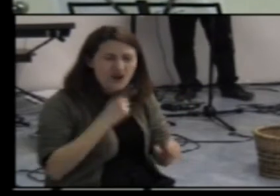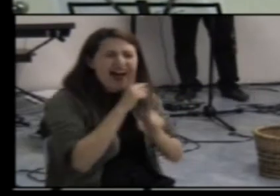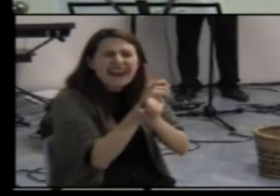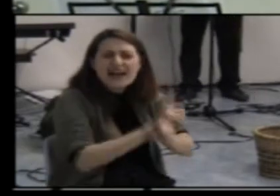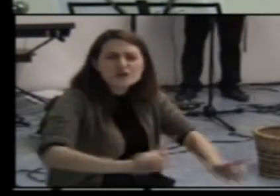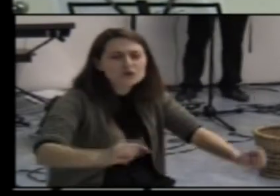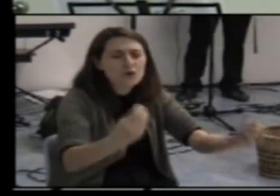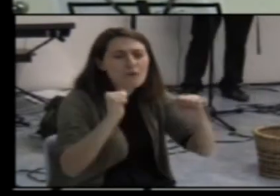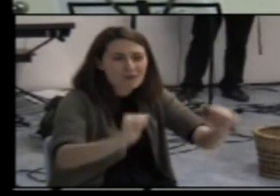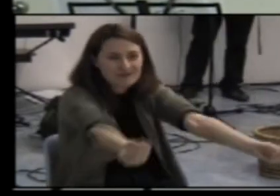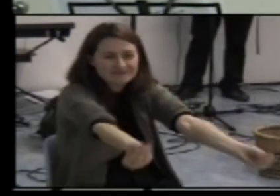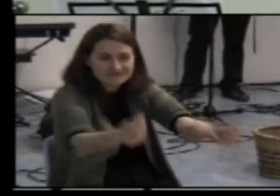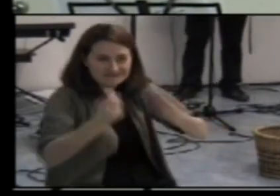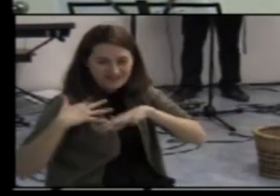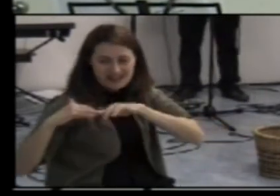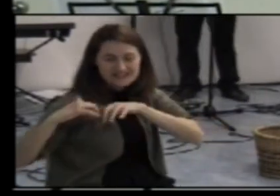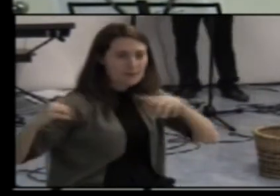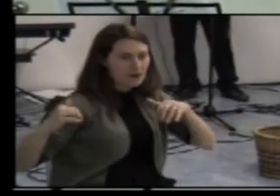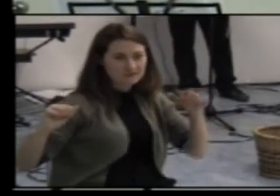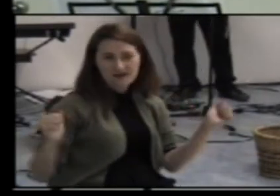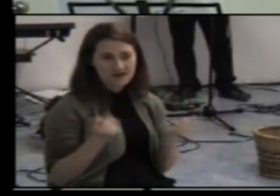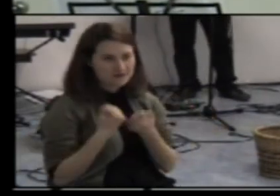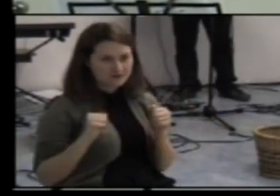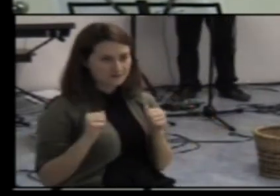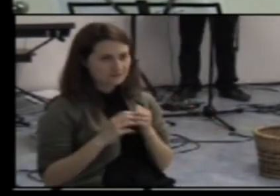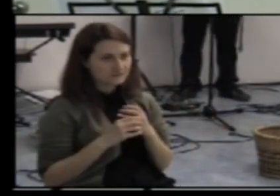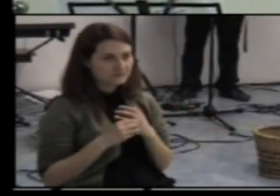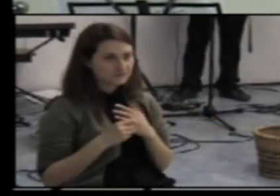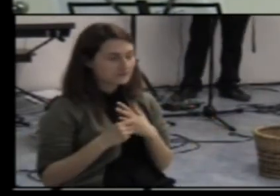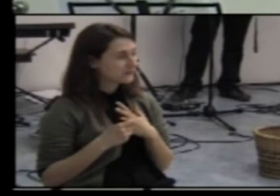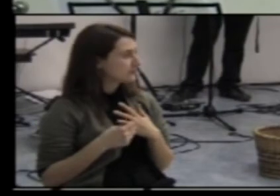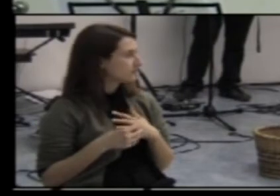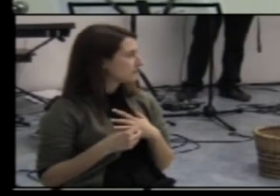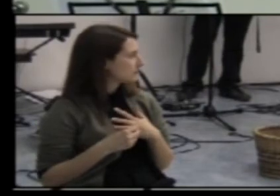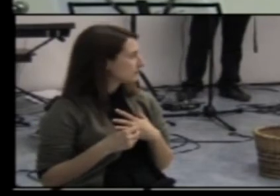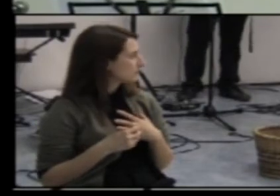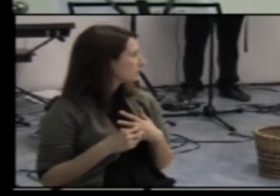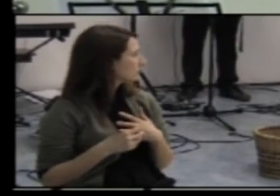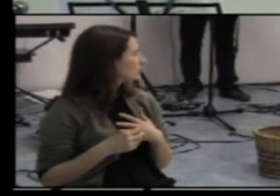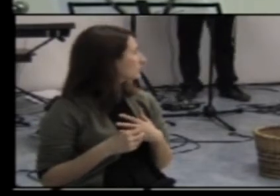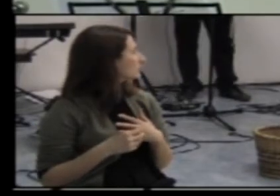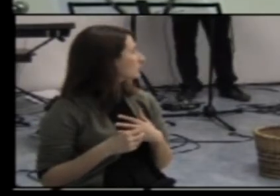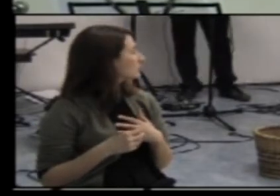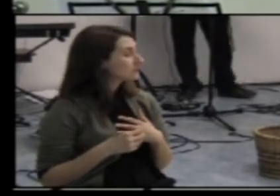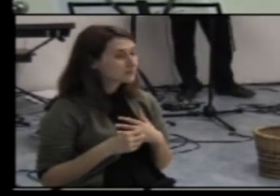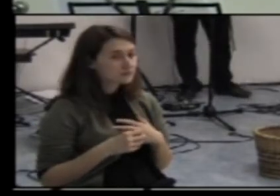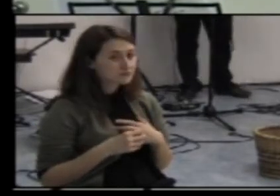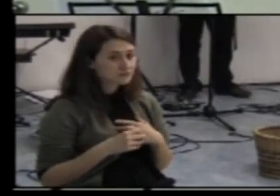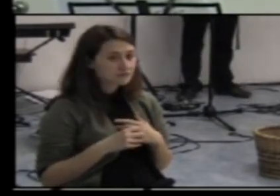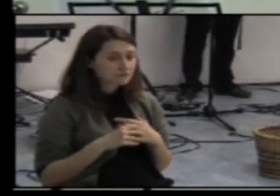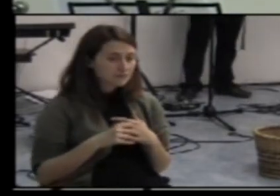niente e nessuno mi potrà strappare dalla sua mano. E io a questo punto vorrei veramente